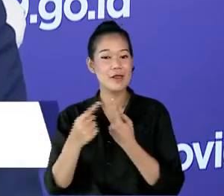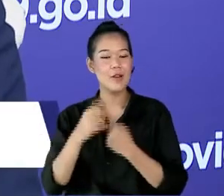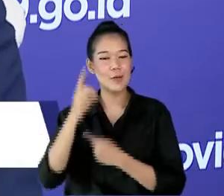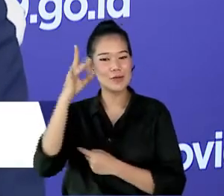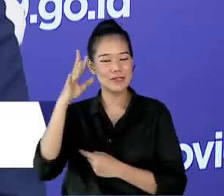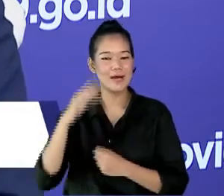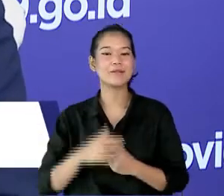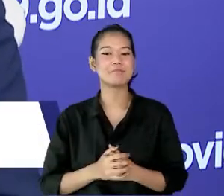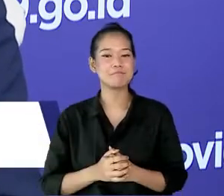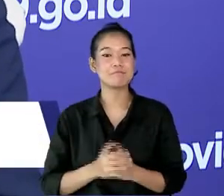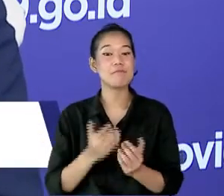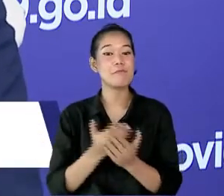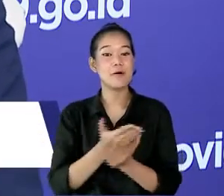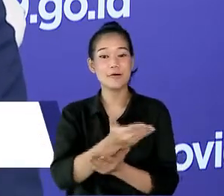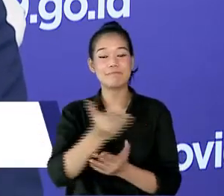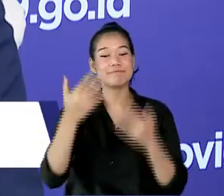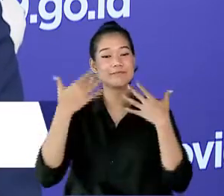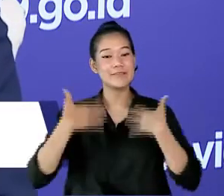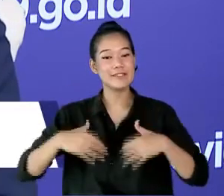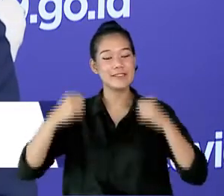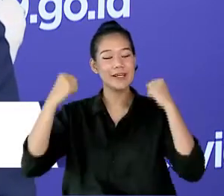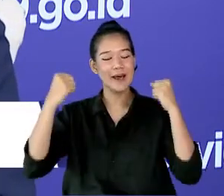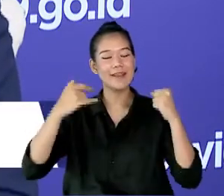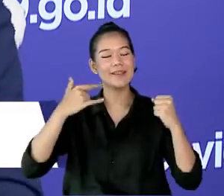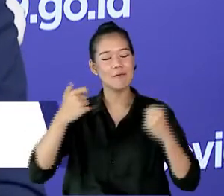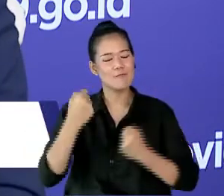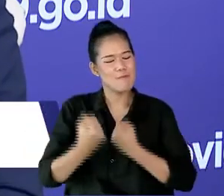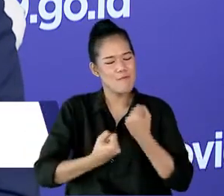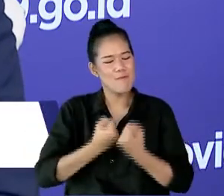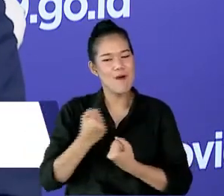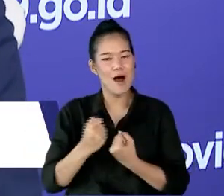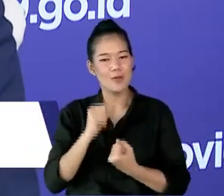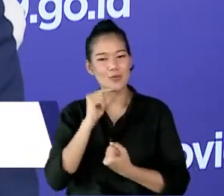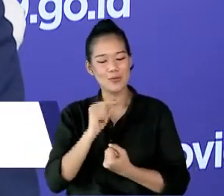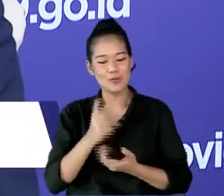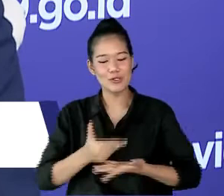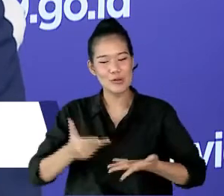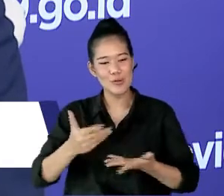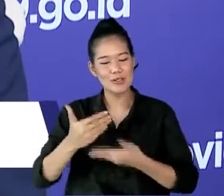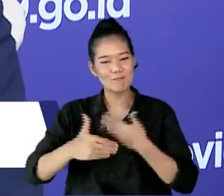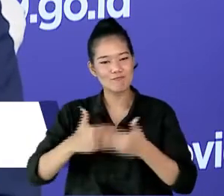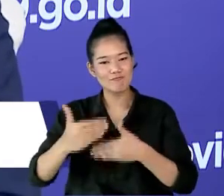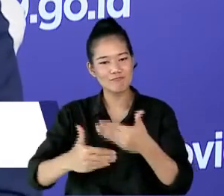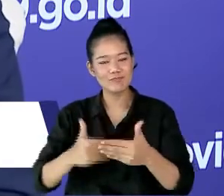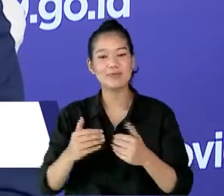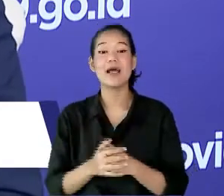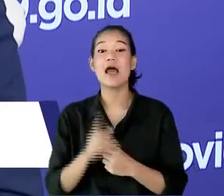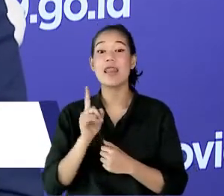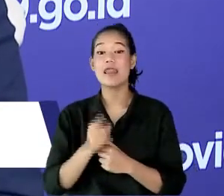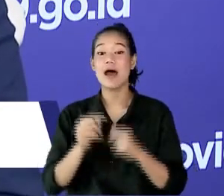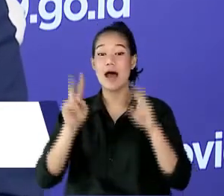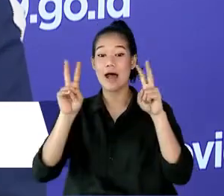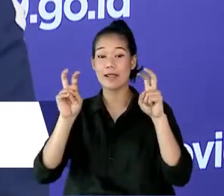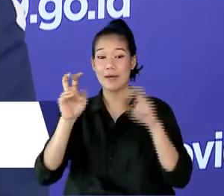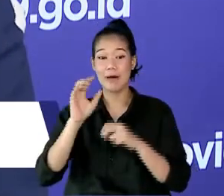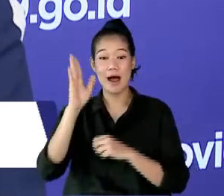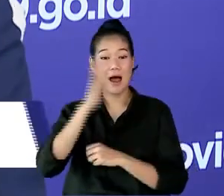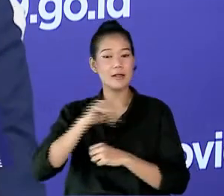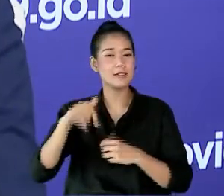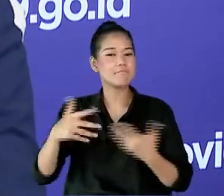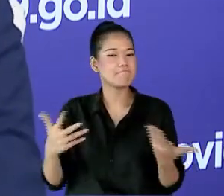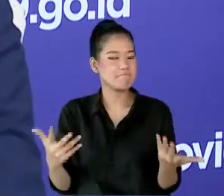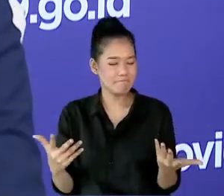dialog siang hari ini. Semoga tetap sehat dan selalu semangat dalam melewati masa pandemi ini. Nah, topik untuk dialog hari